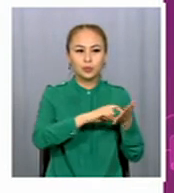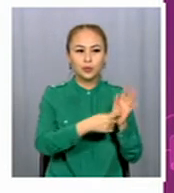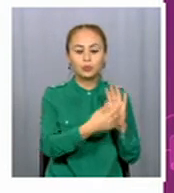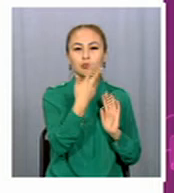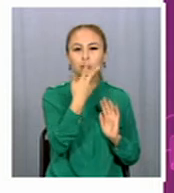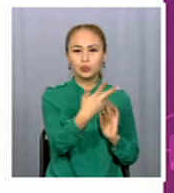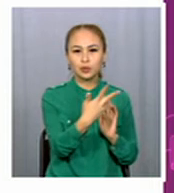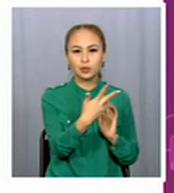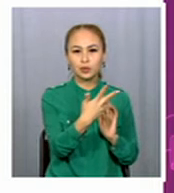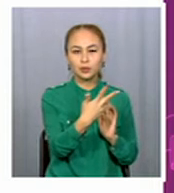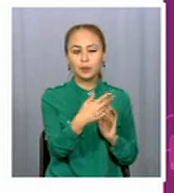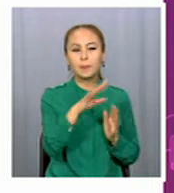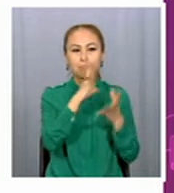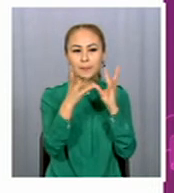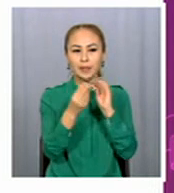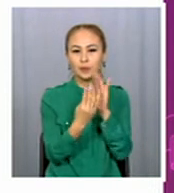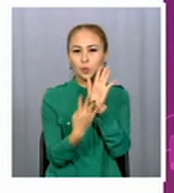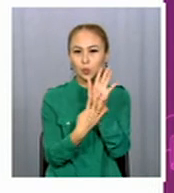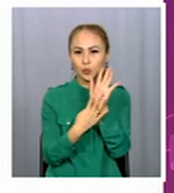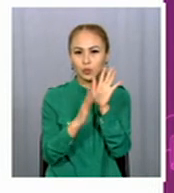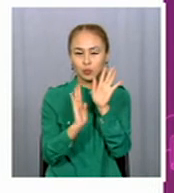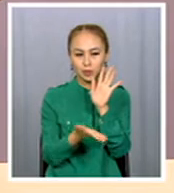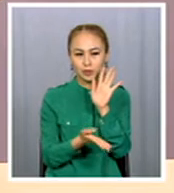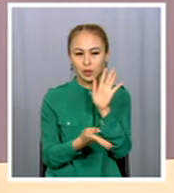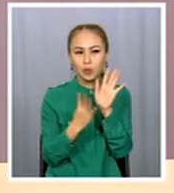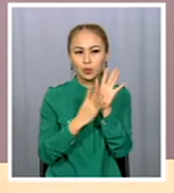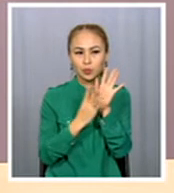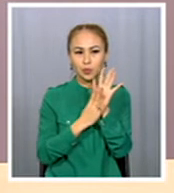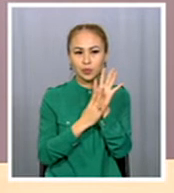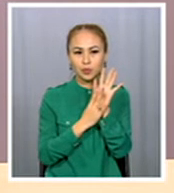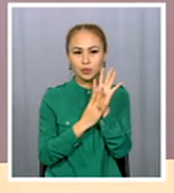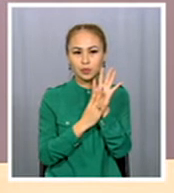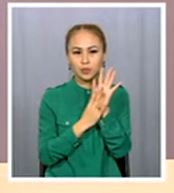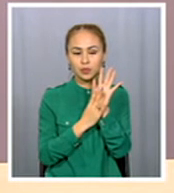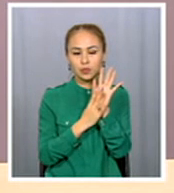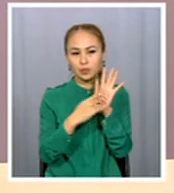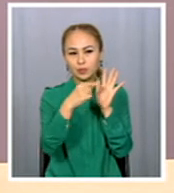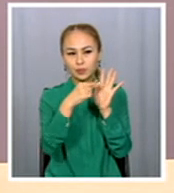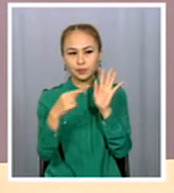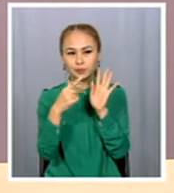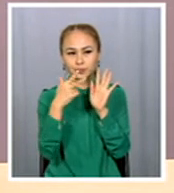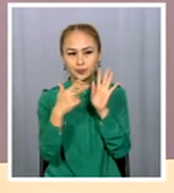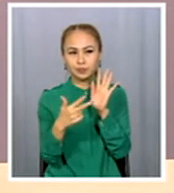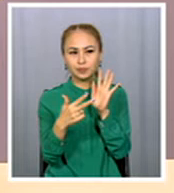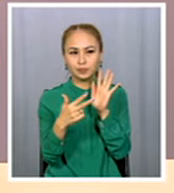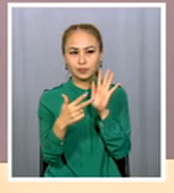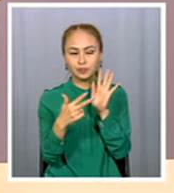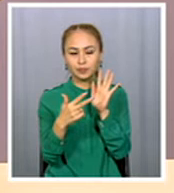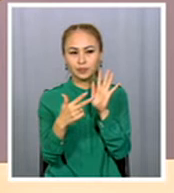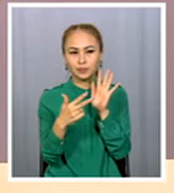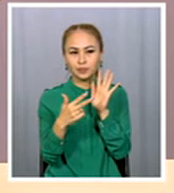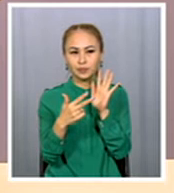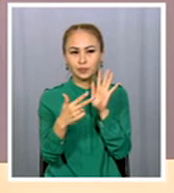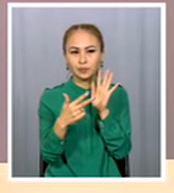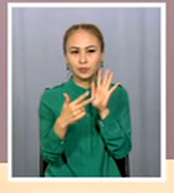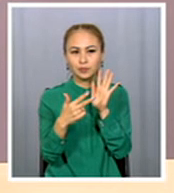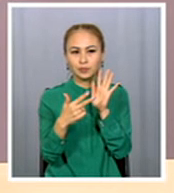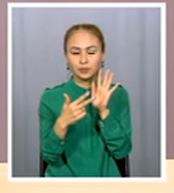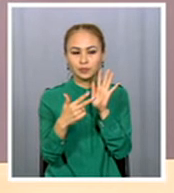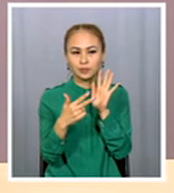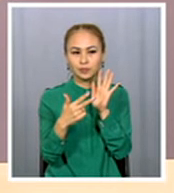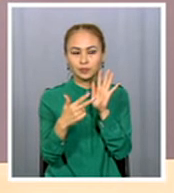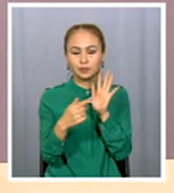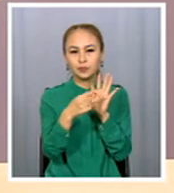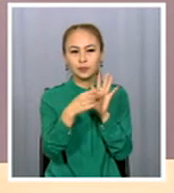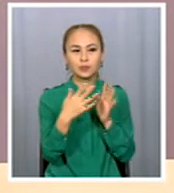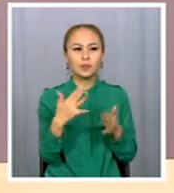көбейтеміз. Мәні 9-ға тең. Ал төлдердің құландарға қарағанда нешеуі